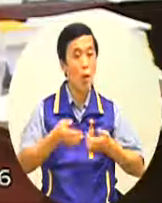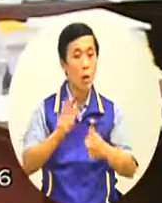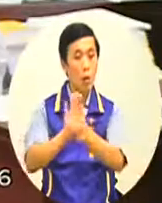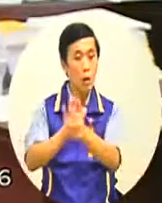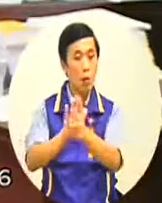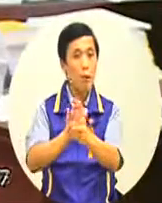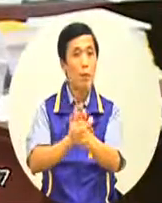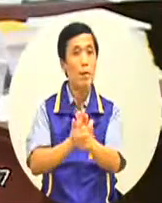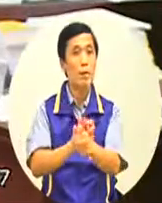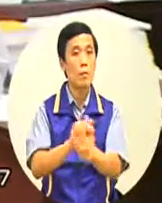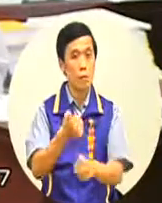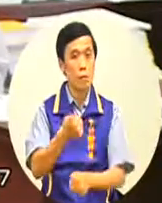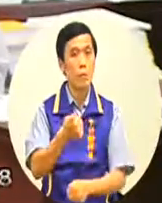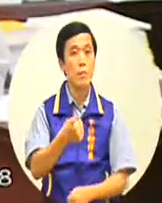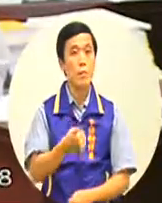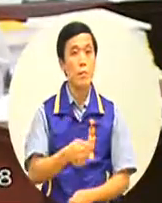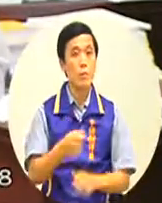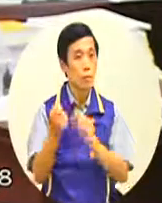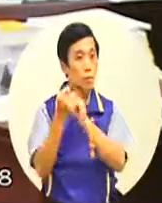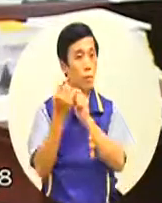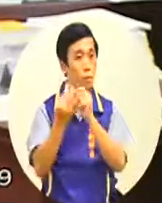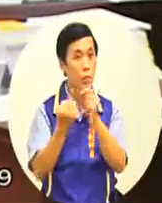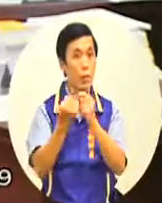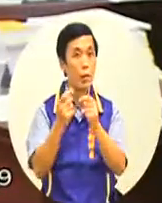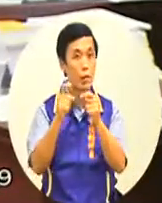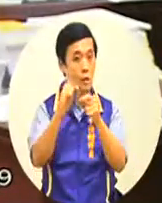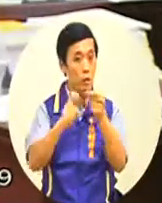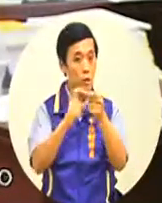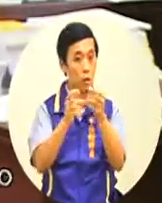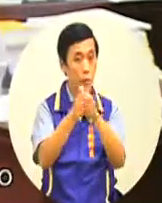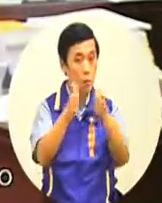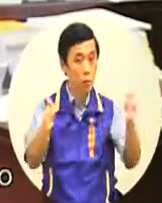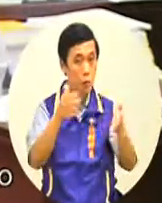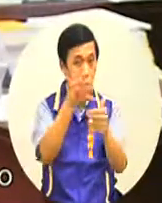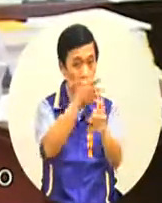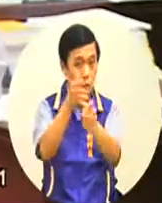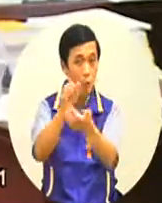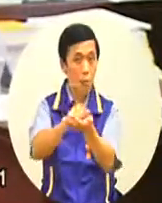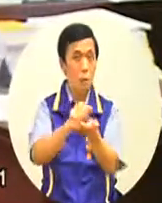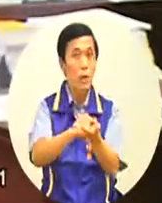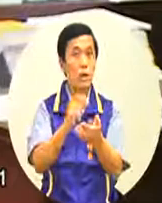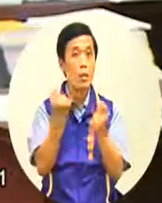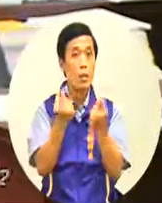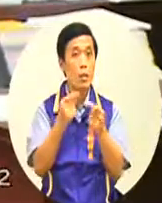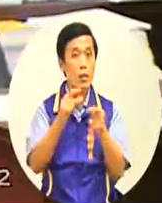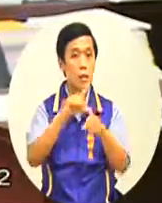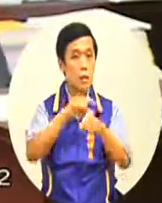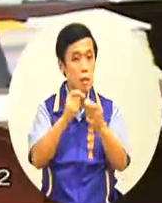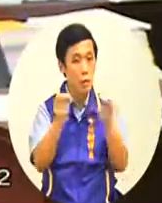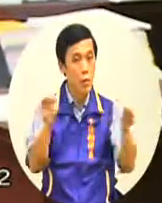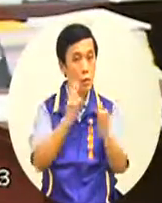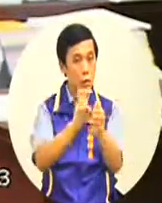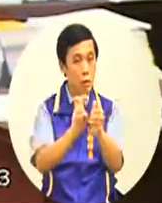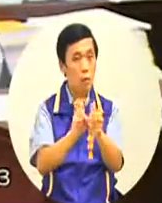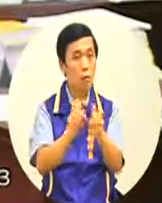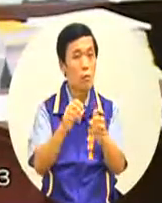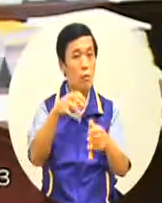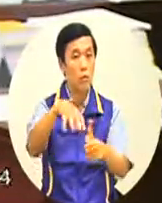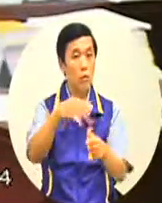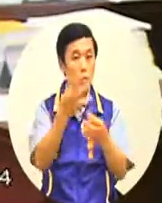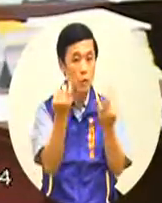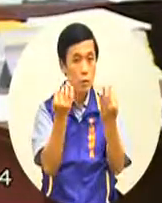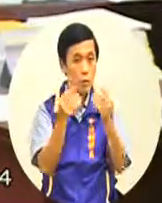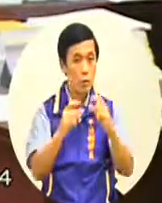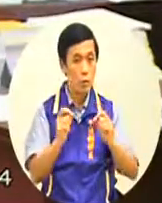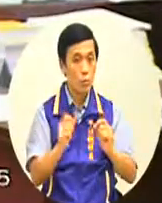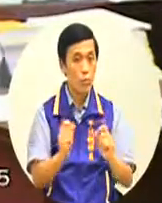这个我们这几年其实从十几年的统计下来，这些比如说长照机构等等的，我们看到它的数字的成长其实还是